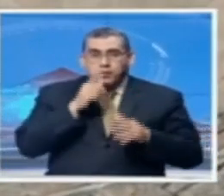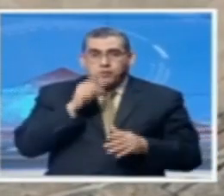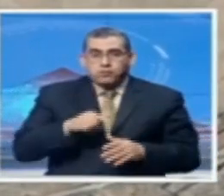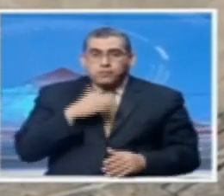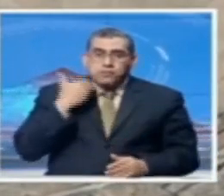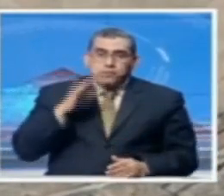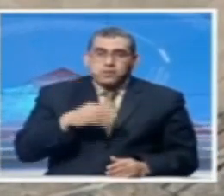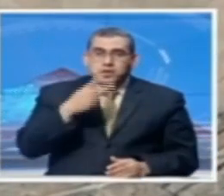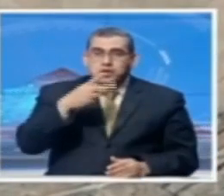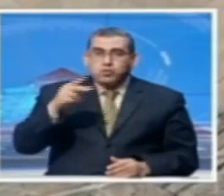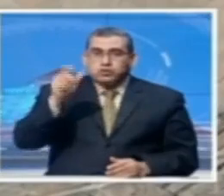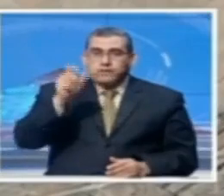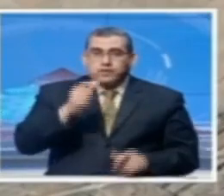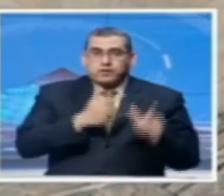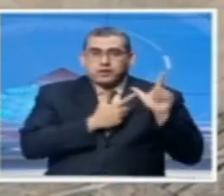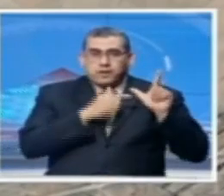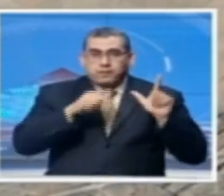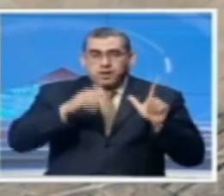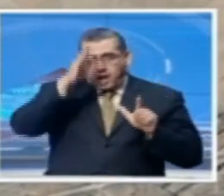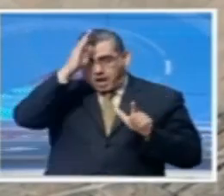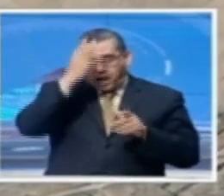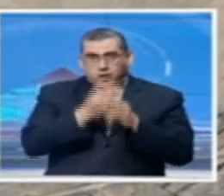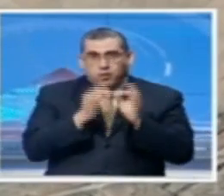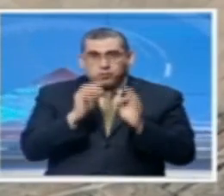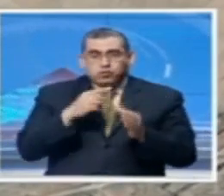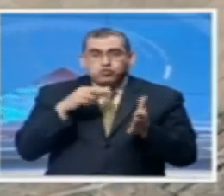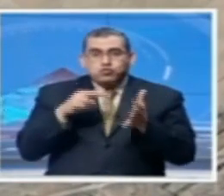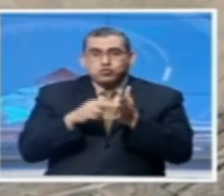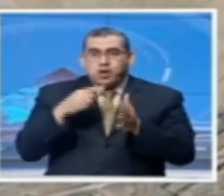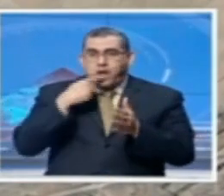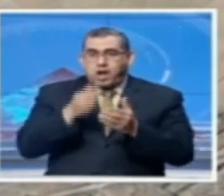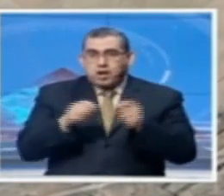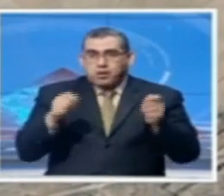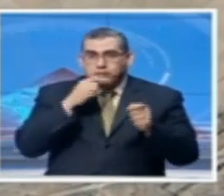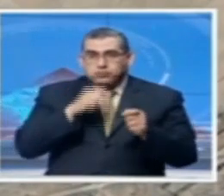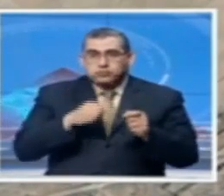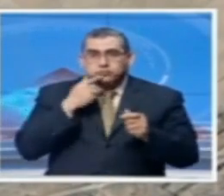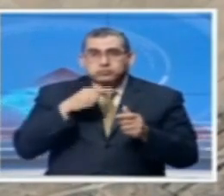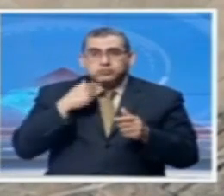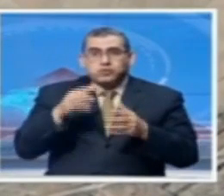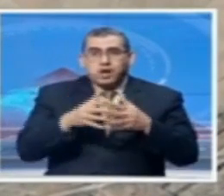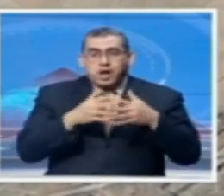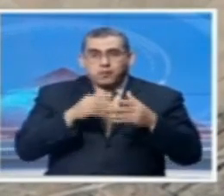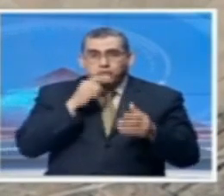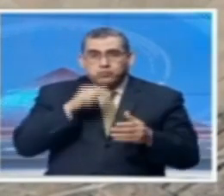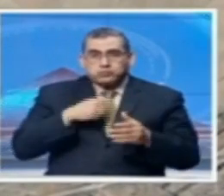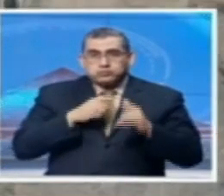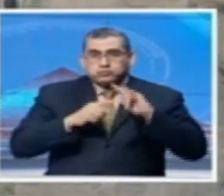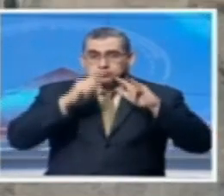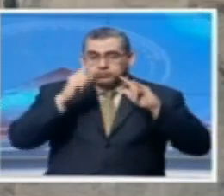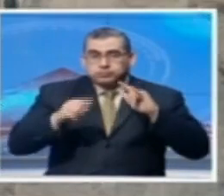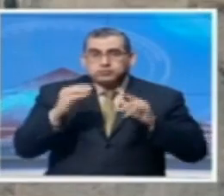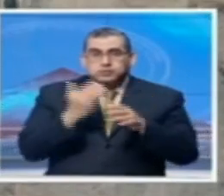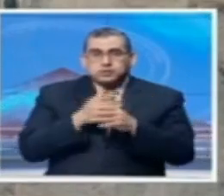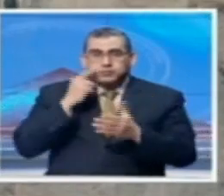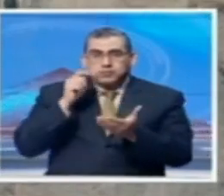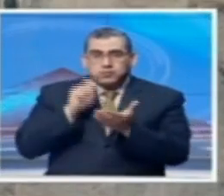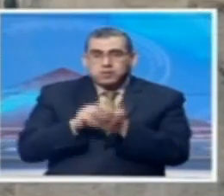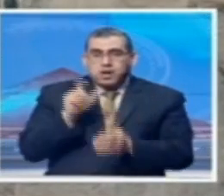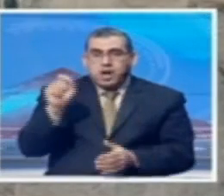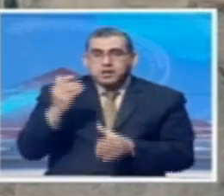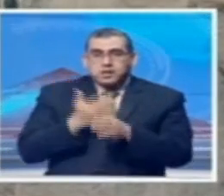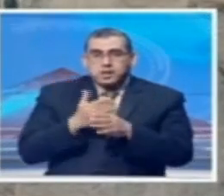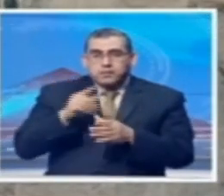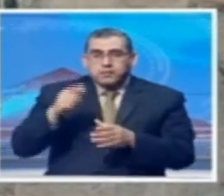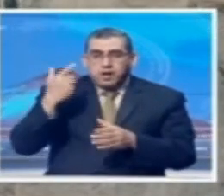مقتل 22 مسلحا عراقيا حسب المرصد السوري، فيما وصفته واشنطن بأنه رد محسوب على هجمات